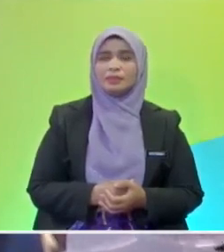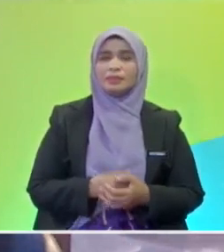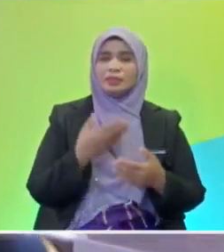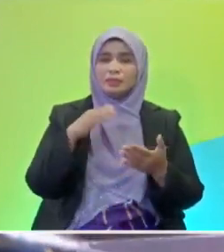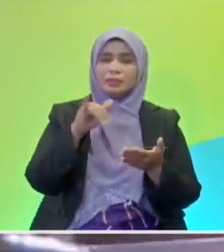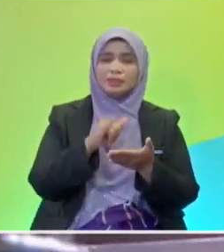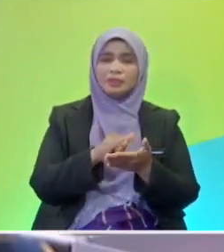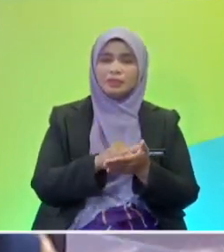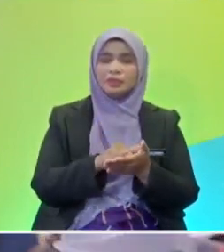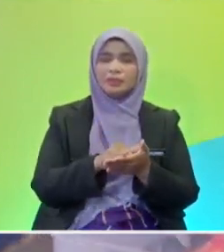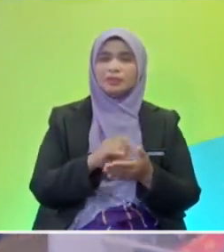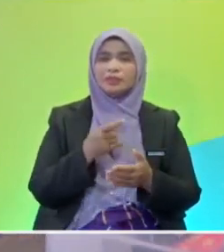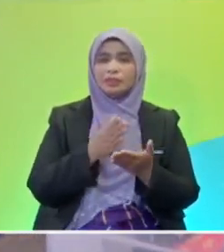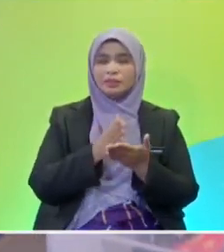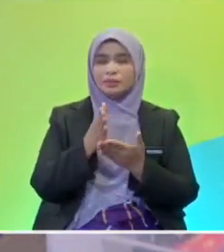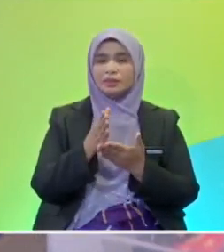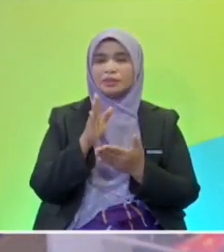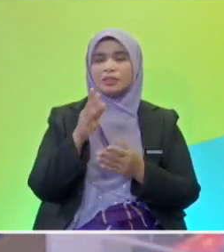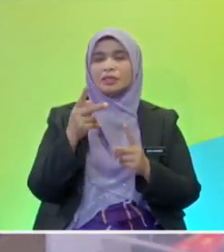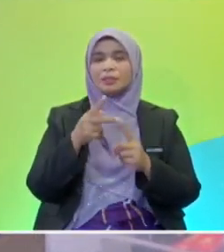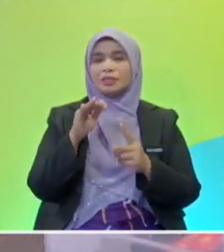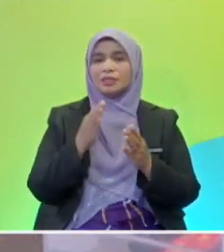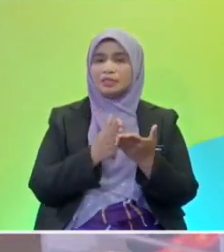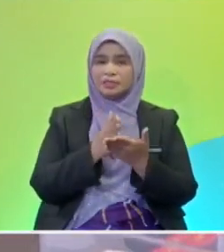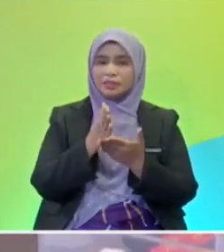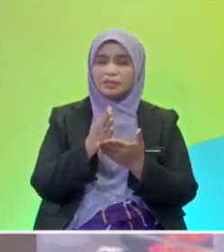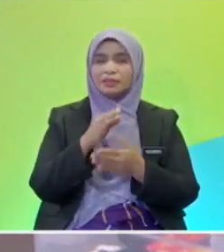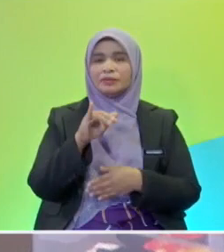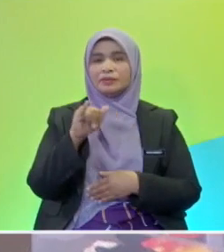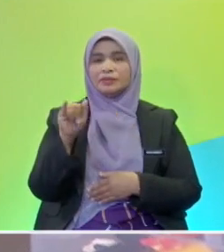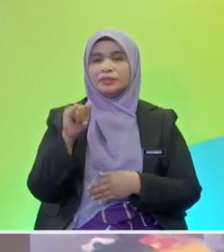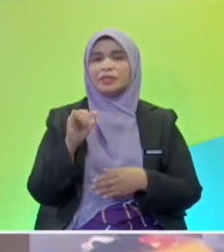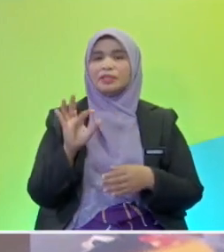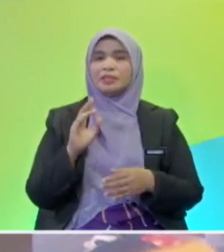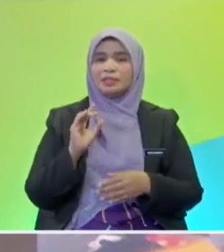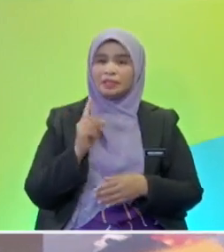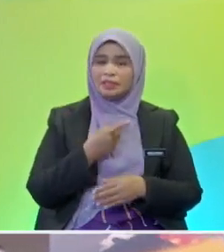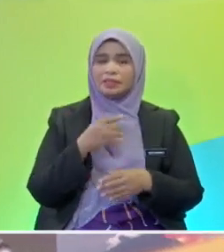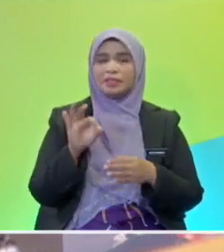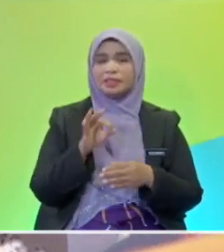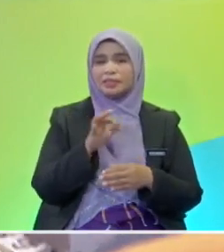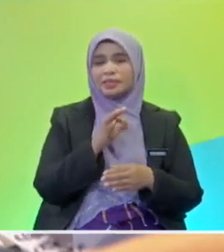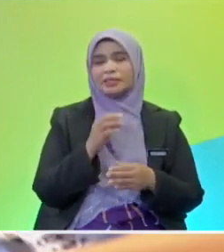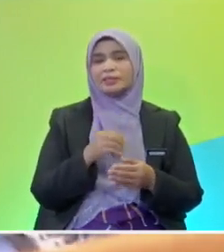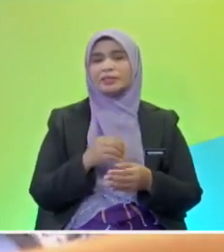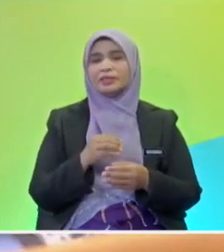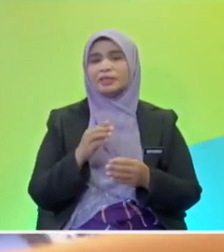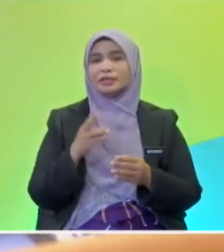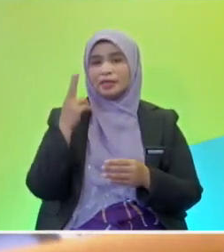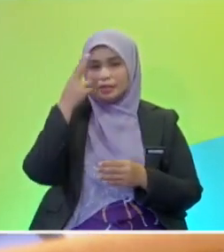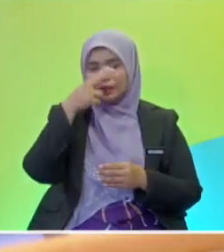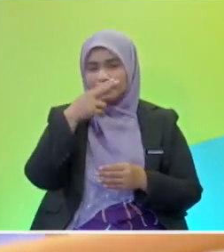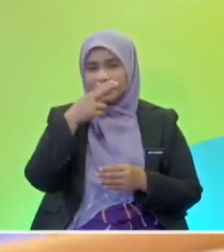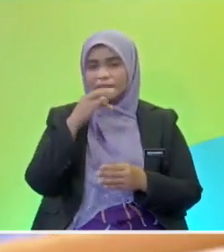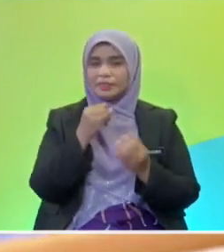baru kita teruskan pada yang seterusnya ha okey so kita jahit patah balik jahit ke depan jarak